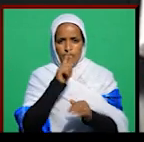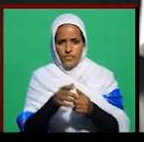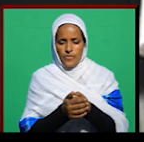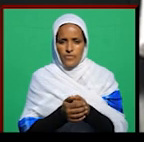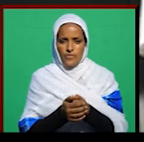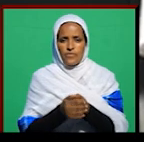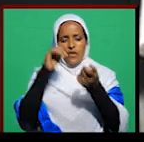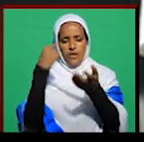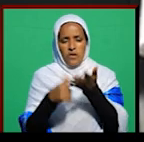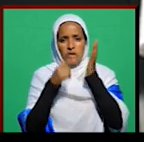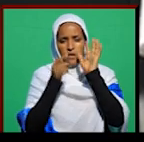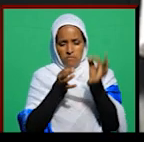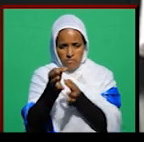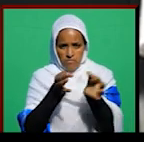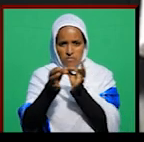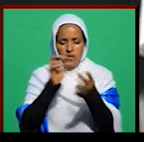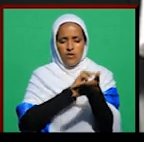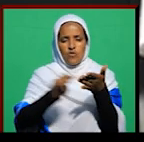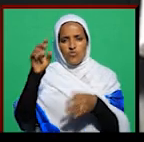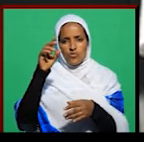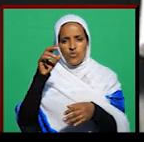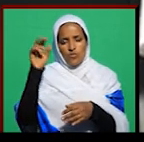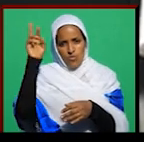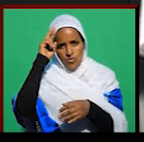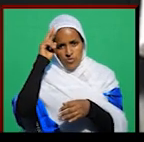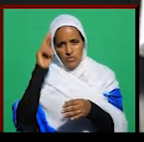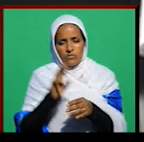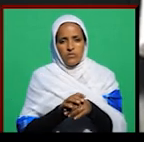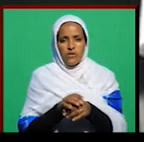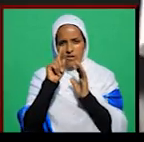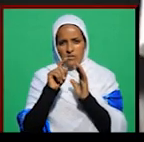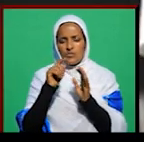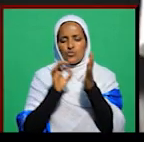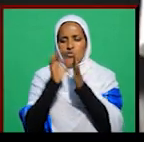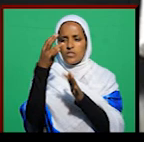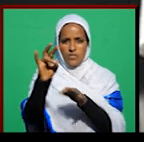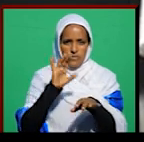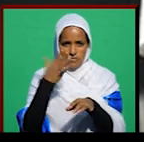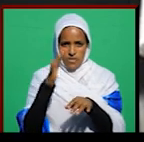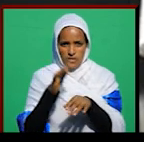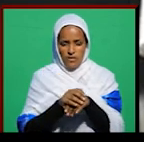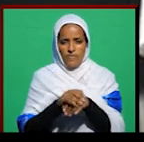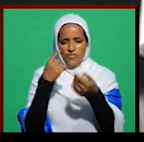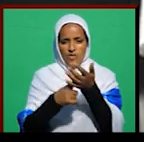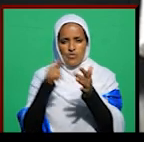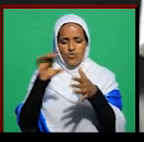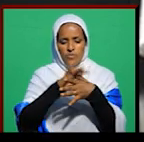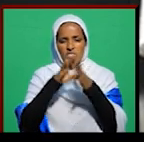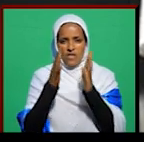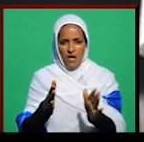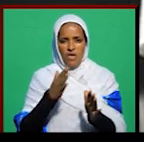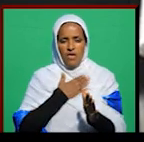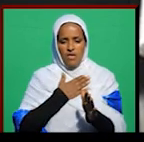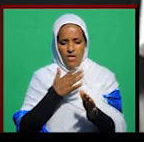ነው። ይህንም የሚያስረዳ ሐዋርያው ቅዱስ ጳውሎስ በገላትያ መልእክቱ አንሰ ጸውር ህማሞ ለክርስቶስ